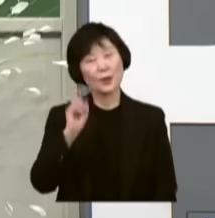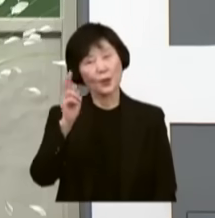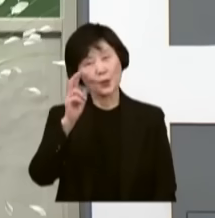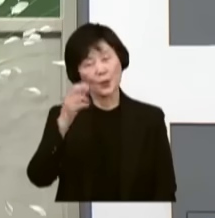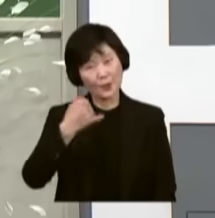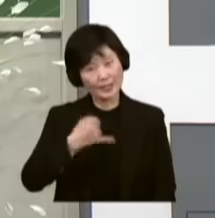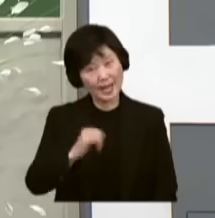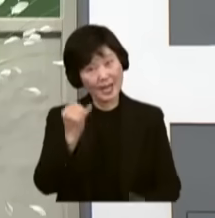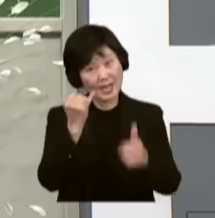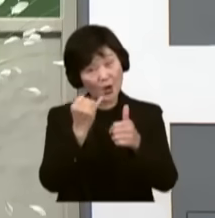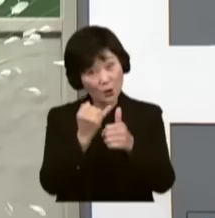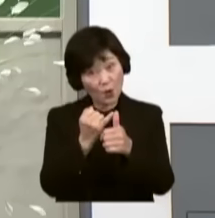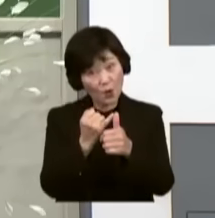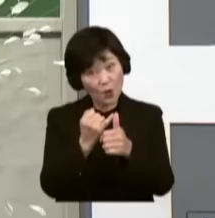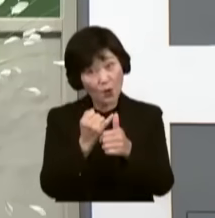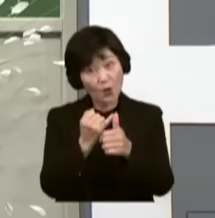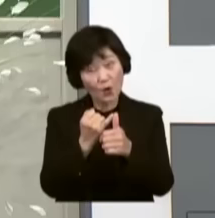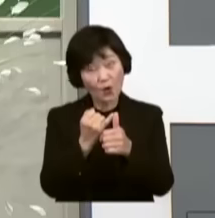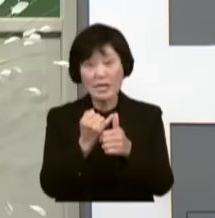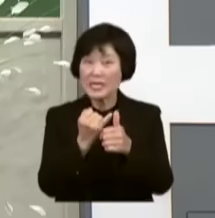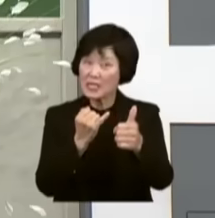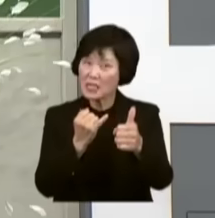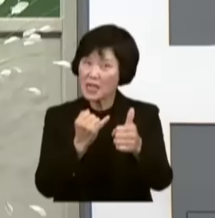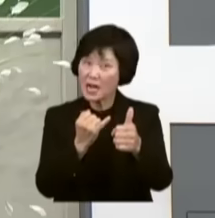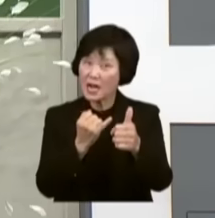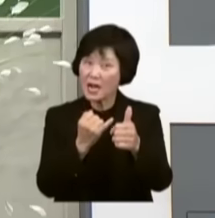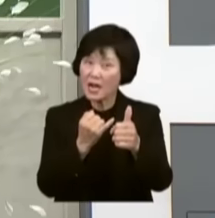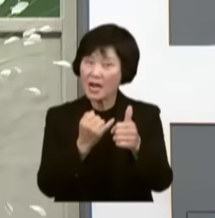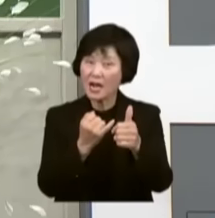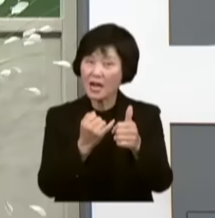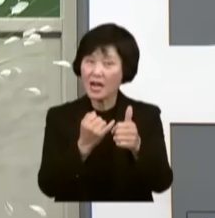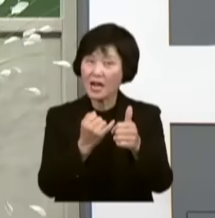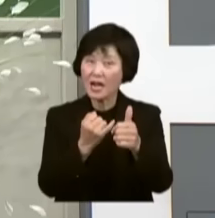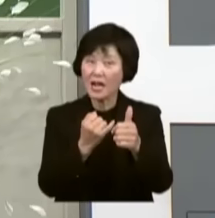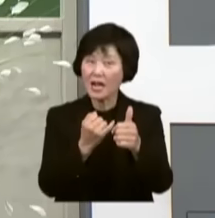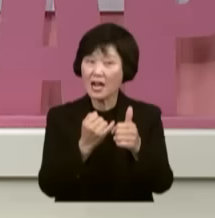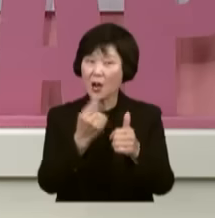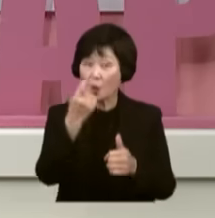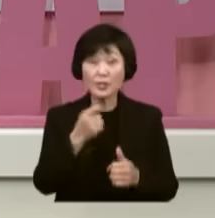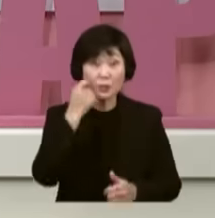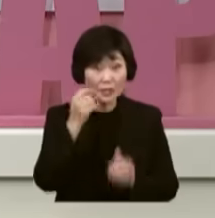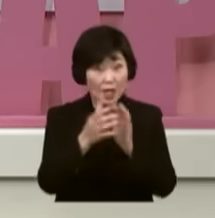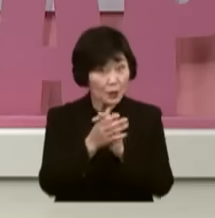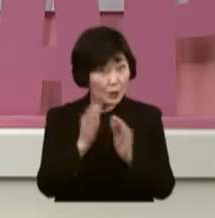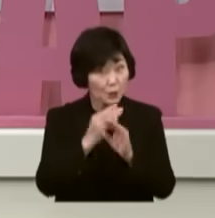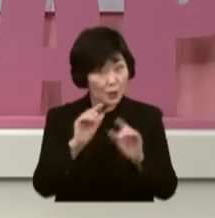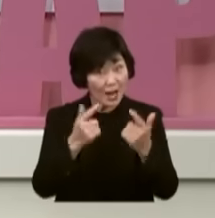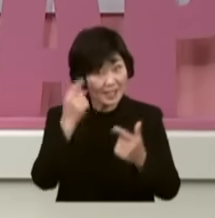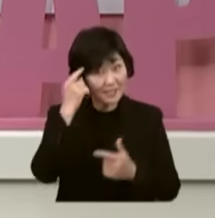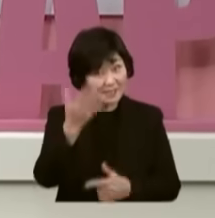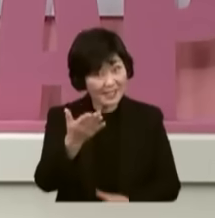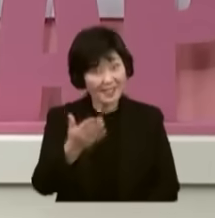결혼 신랑감 못 오게 기도하고 계시던가요? 막는 기도. 지금 너무